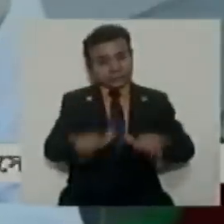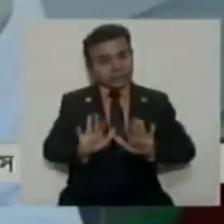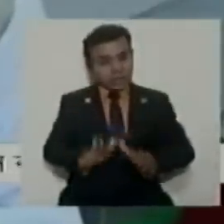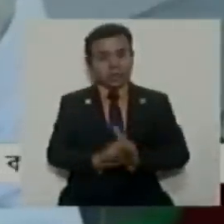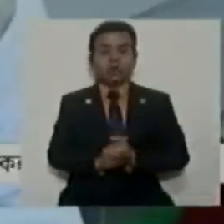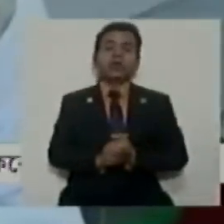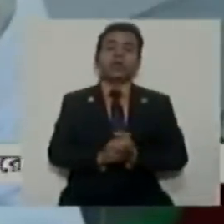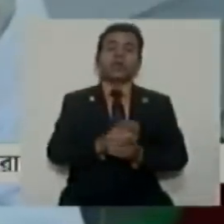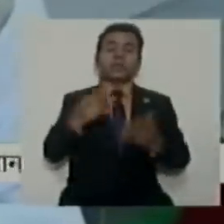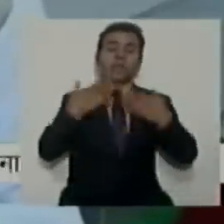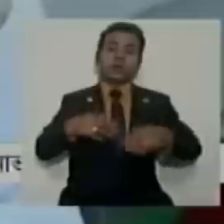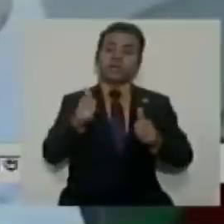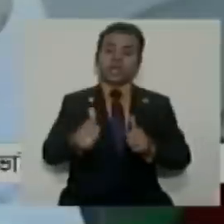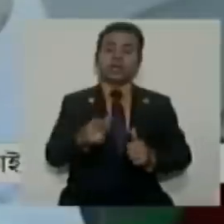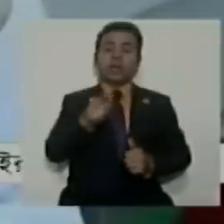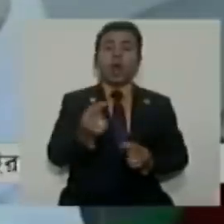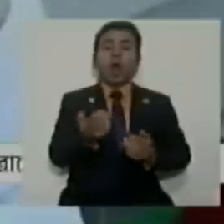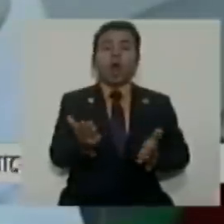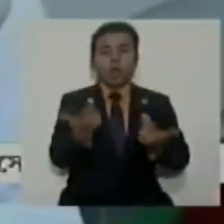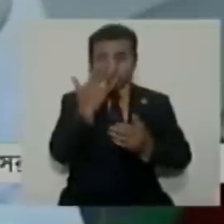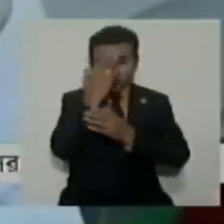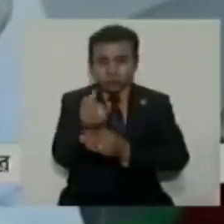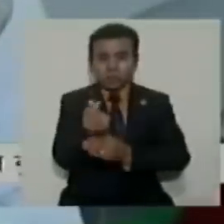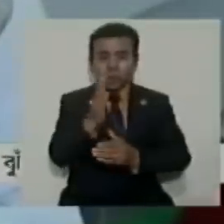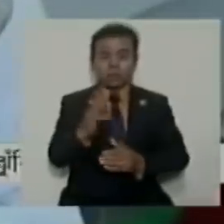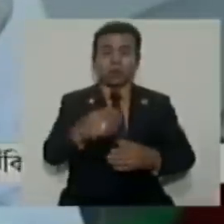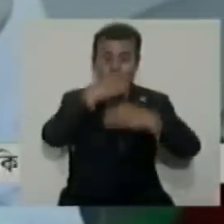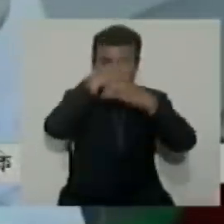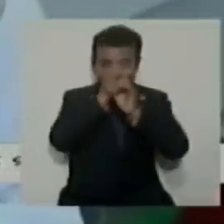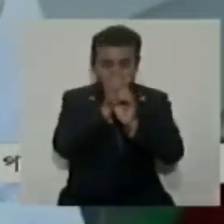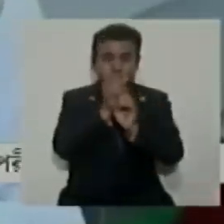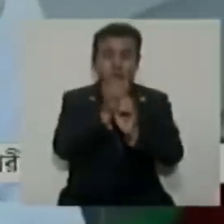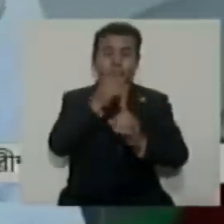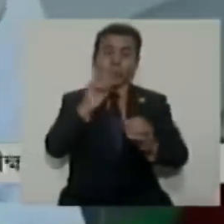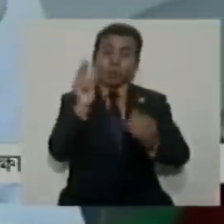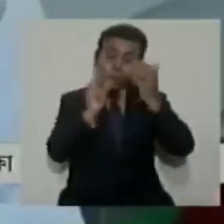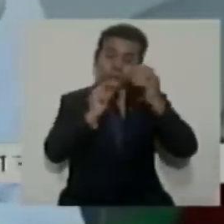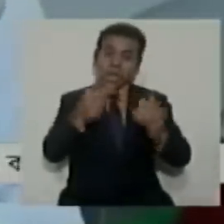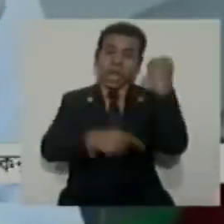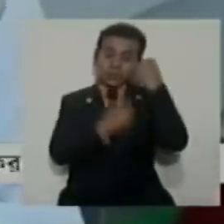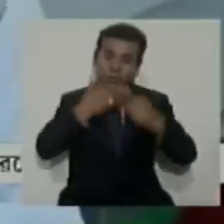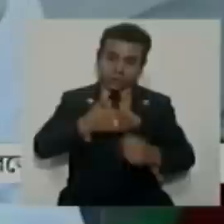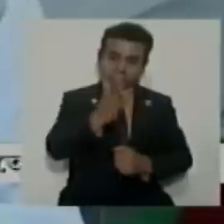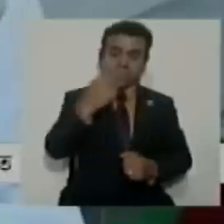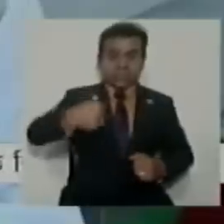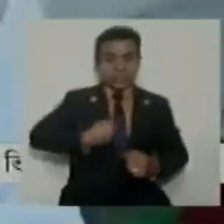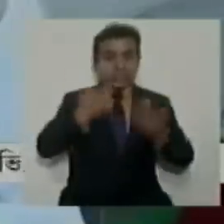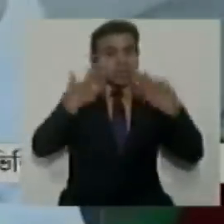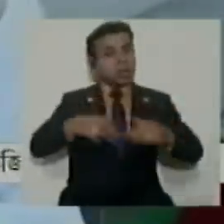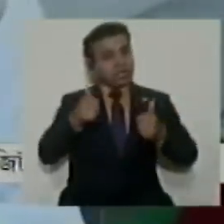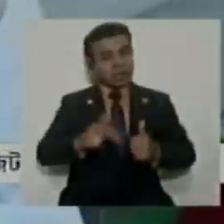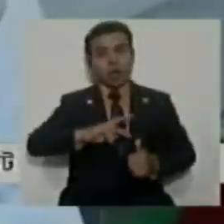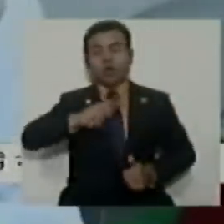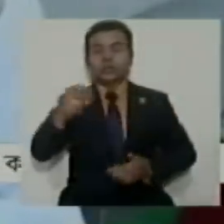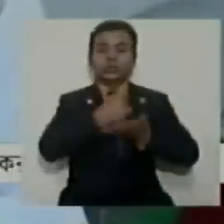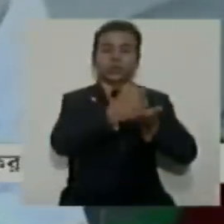করান, নিজে বাঁচুন, প্রিয়জনকে বাঁচান এবং অন্যকে বাঁচান। সকলকে আন্তরিক ধন্যবাদ, শুভেচ্ছা এবং আসসালামু